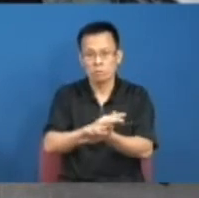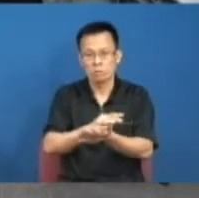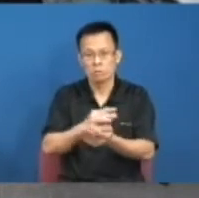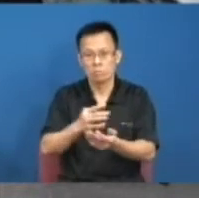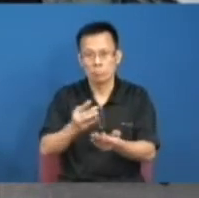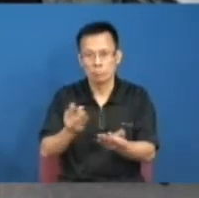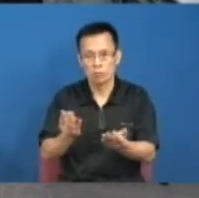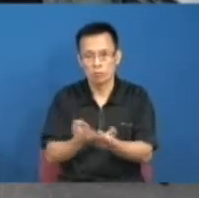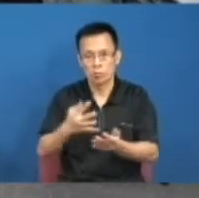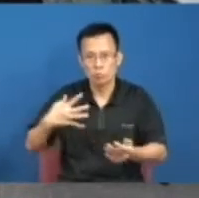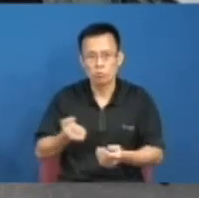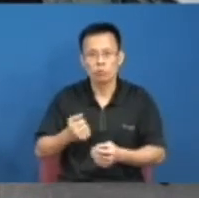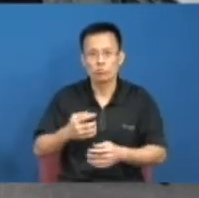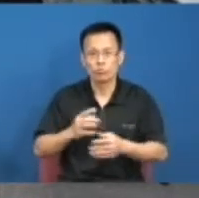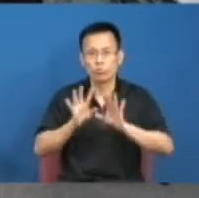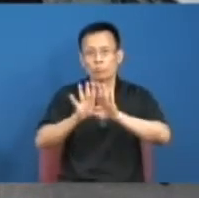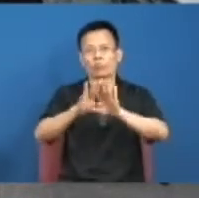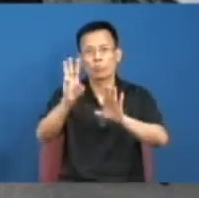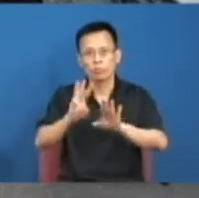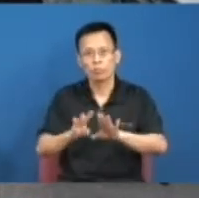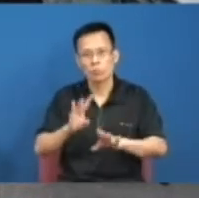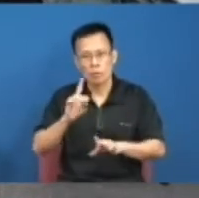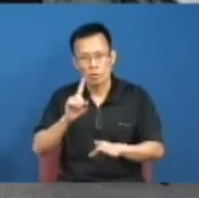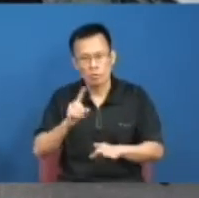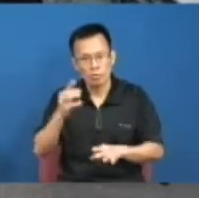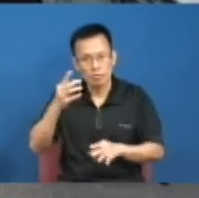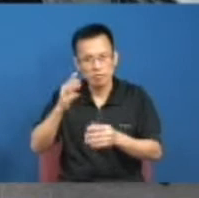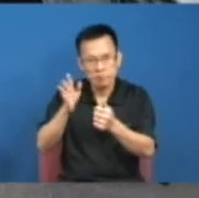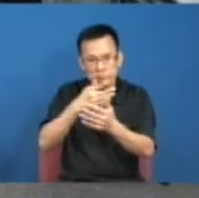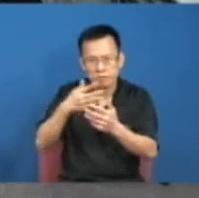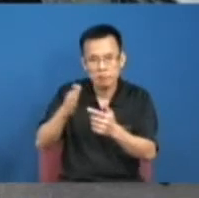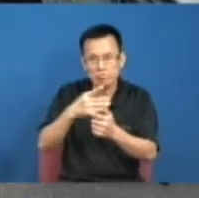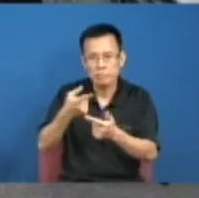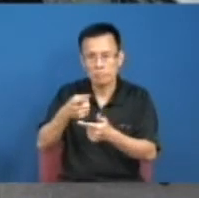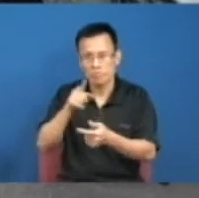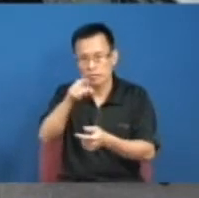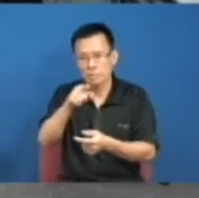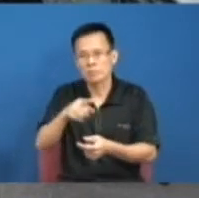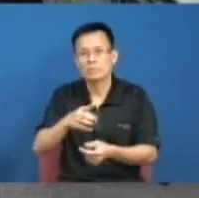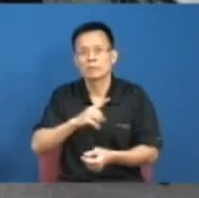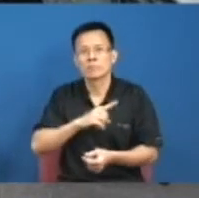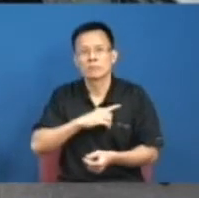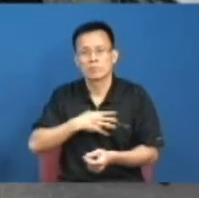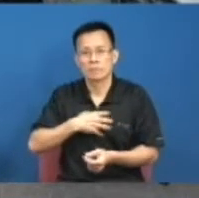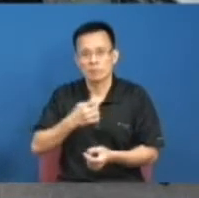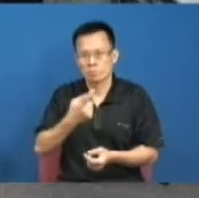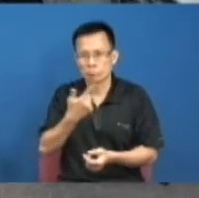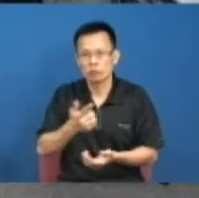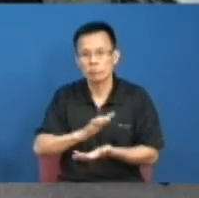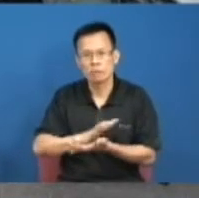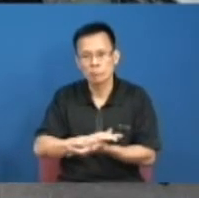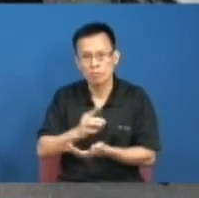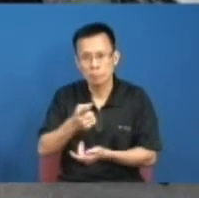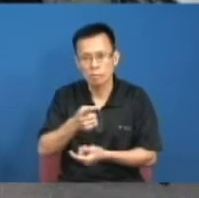咧，即係可以應該係點樣去衡量，同埋即係一般你哋以你哋咁有經驗，應該係點樣